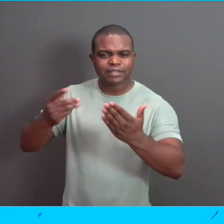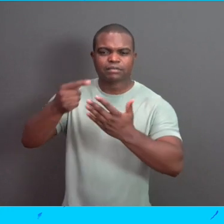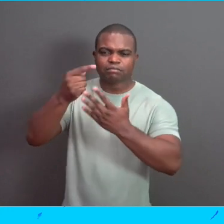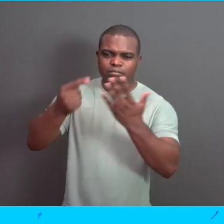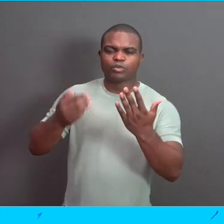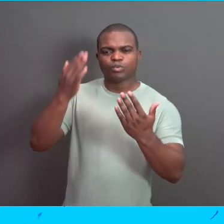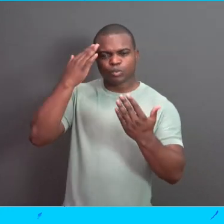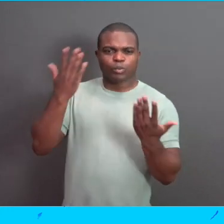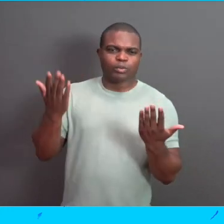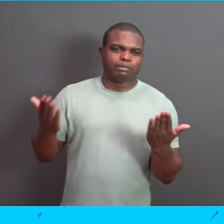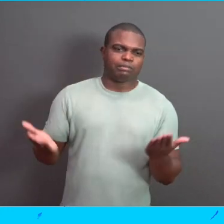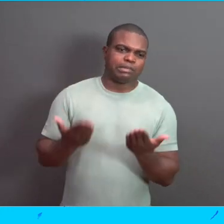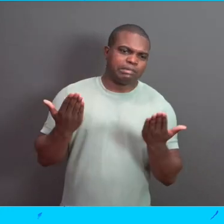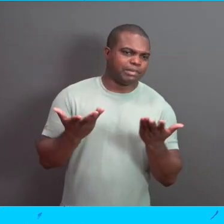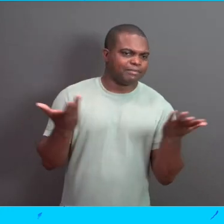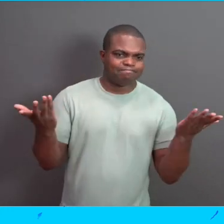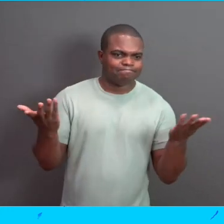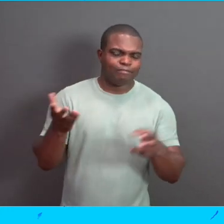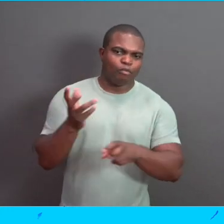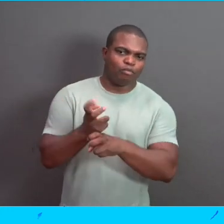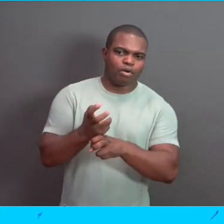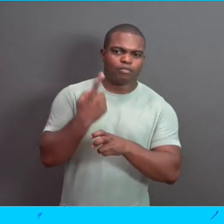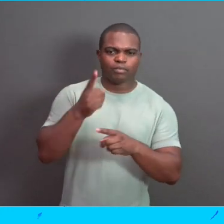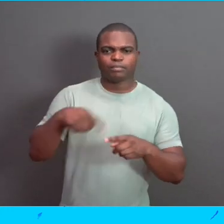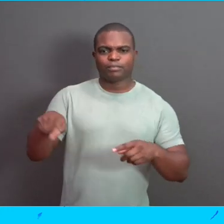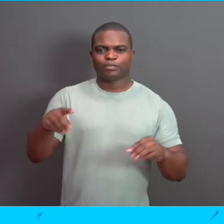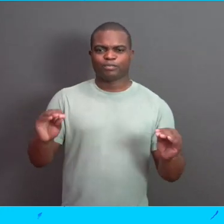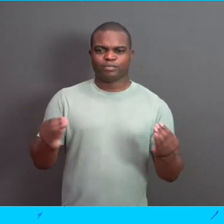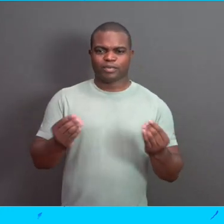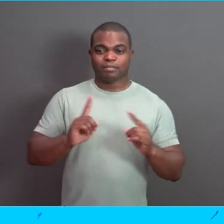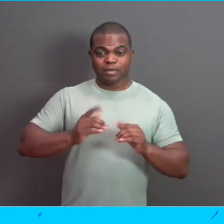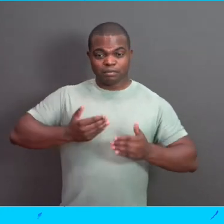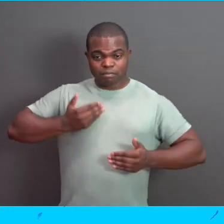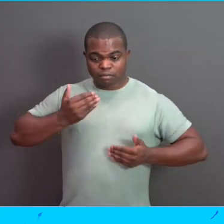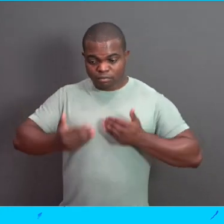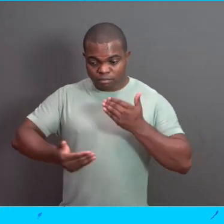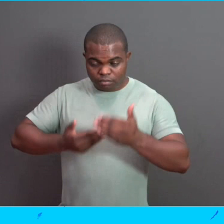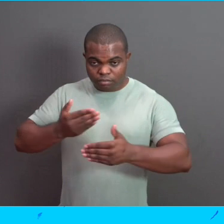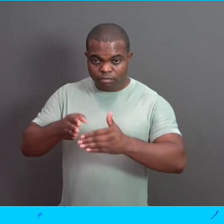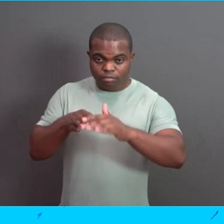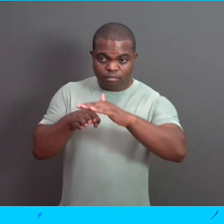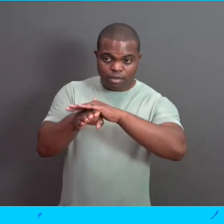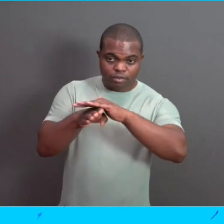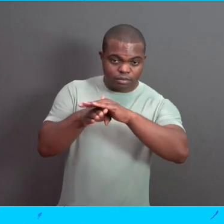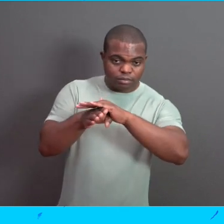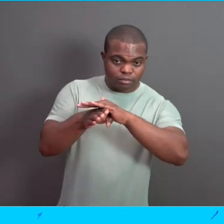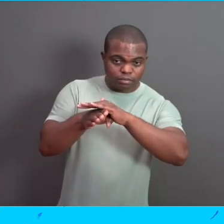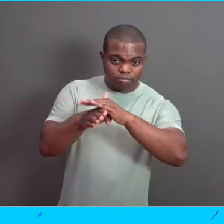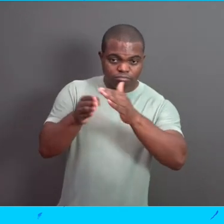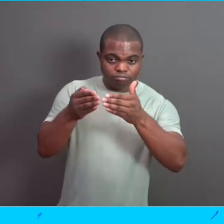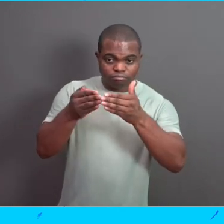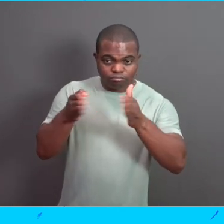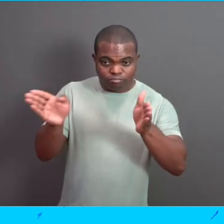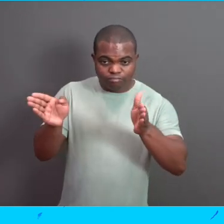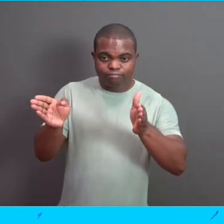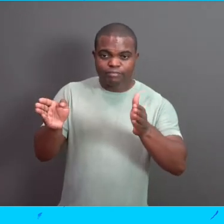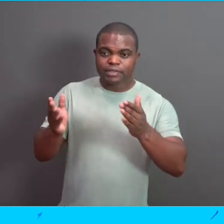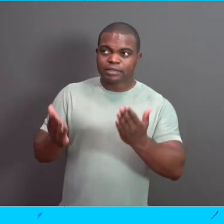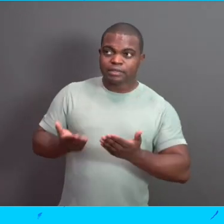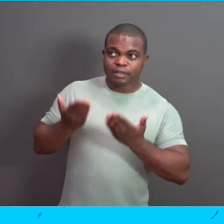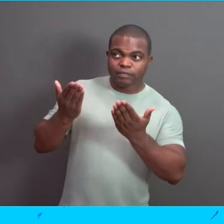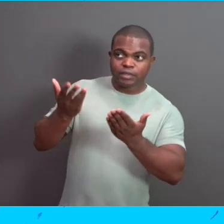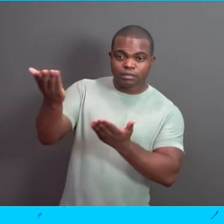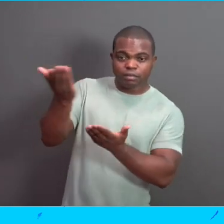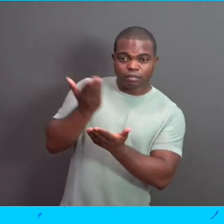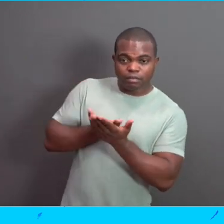que la personne sache comment accéder les cliniques de soutien. Et aussi,